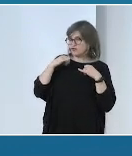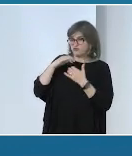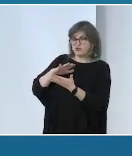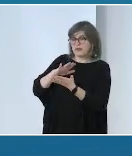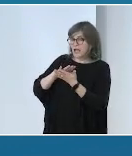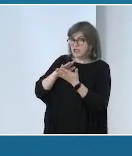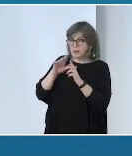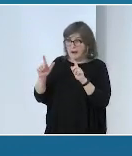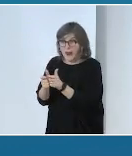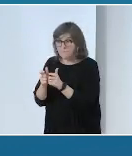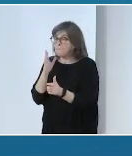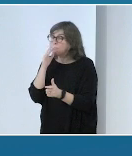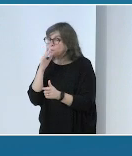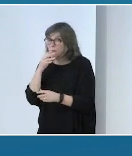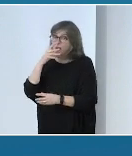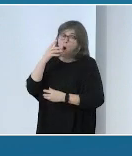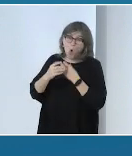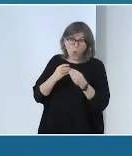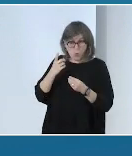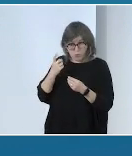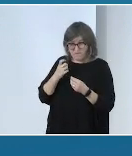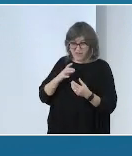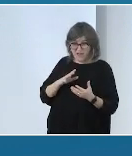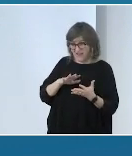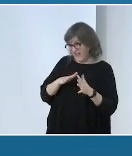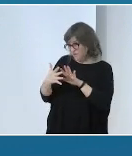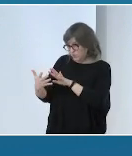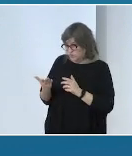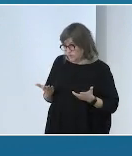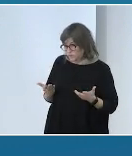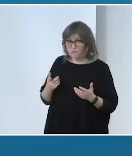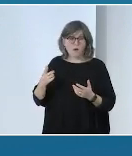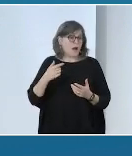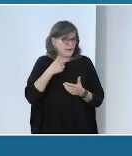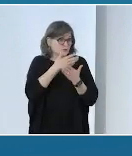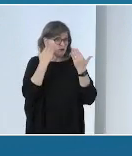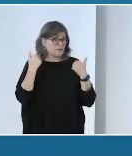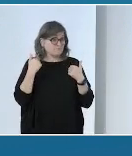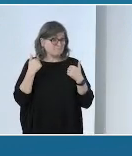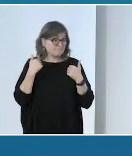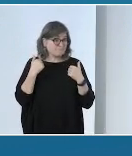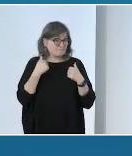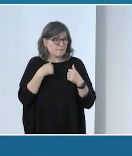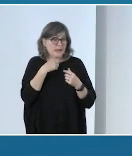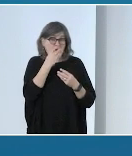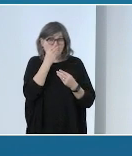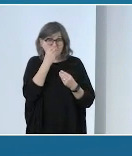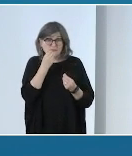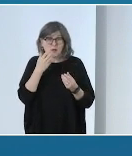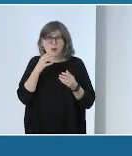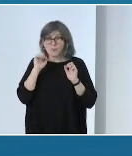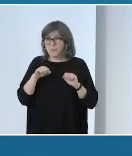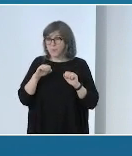évolution? Ben, je ne sais pas, mais je pense, il me semble que on peut dire que les